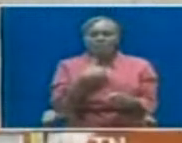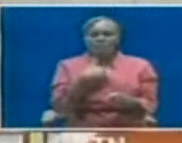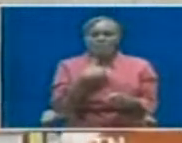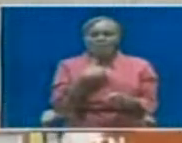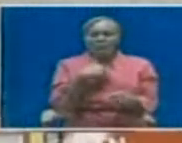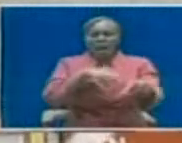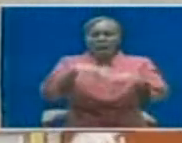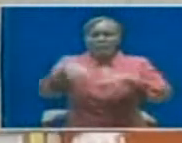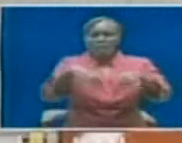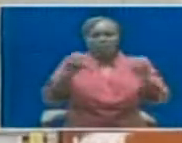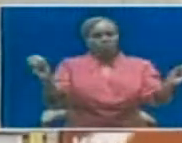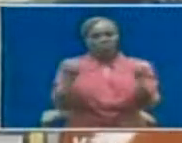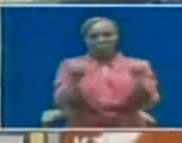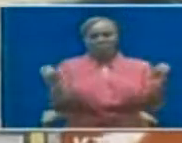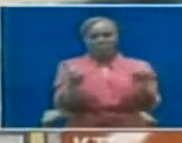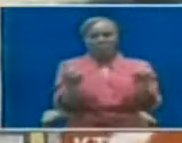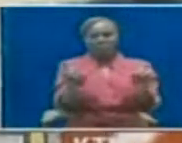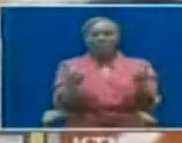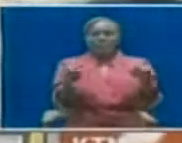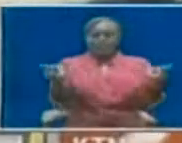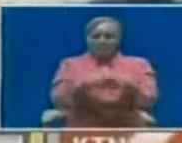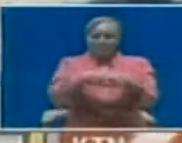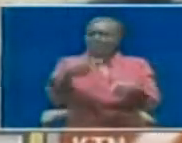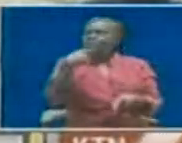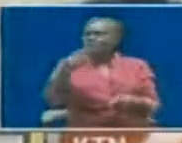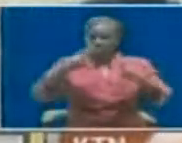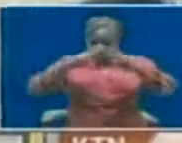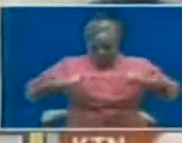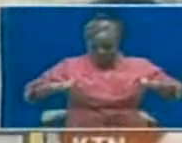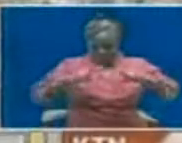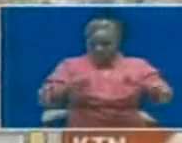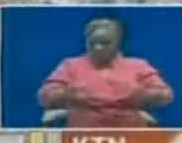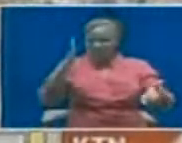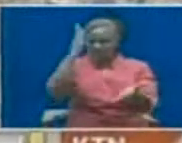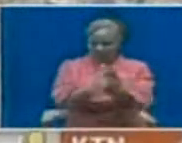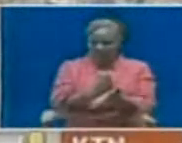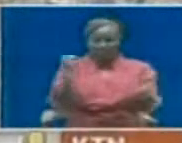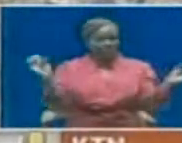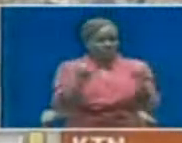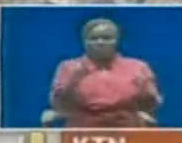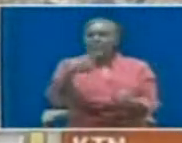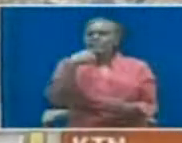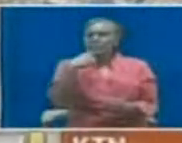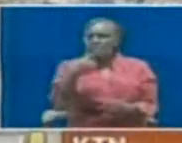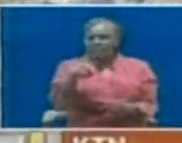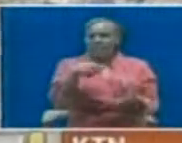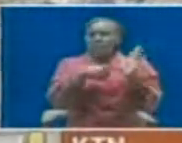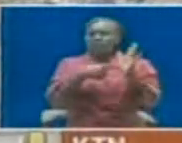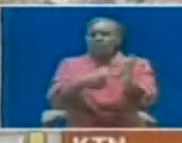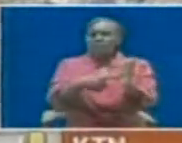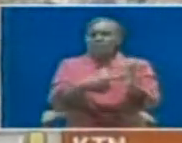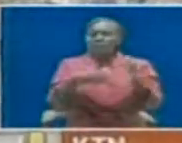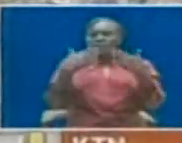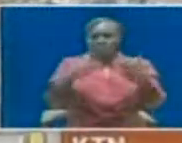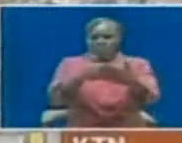hazina wanyama hao wa kufuga. Wakazi hao wanadai kwamba uchunguzi wa tume hiyo sio wa haki, huku wakisema kwamba matokeo yake yamekwisha